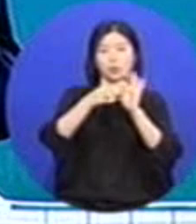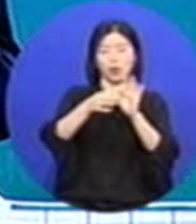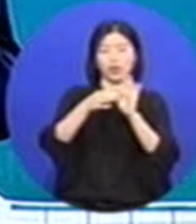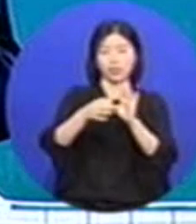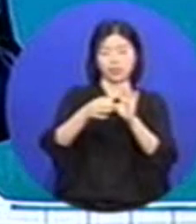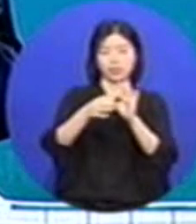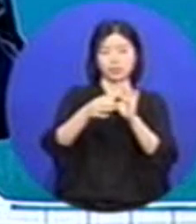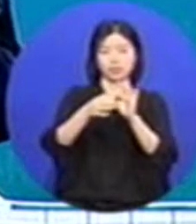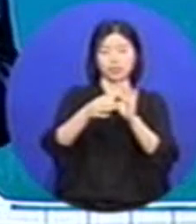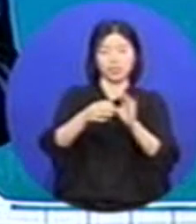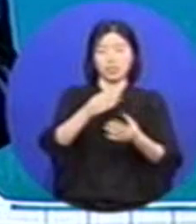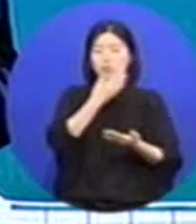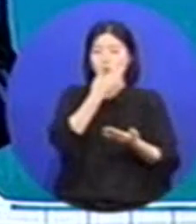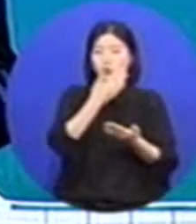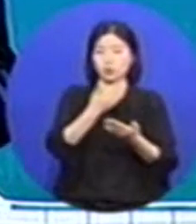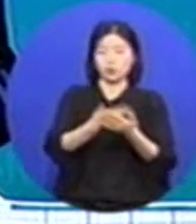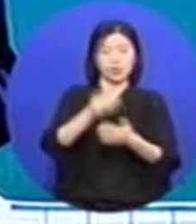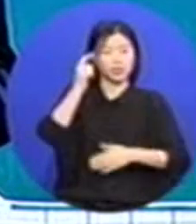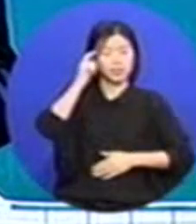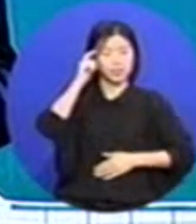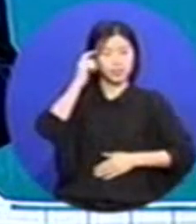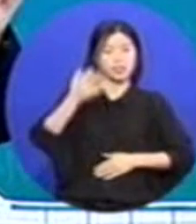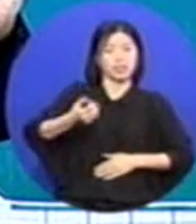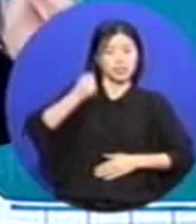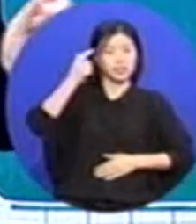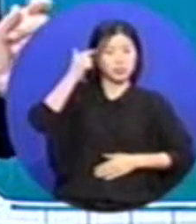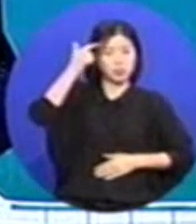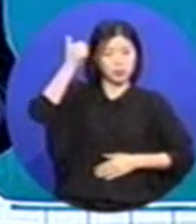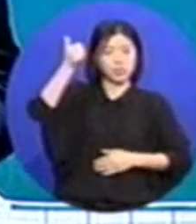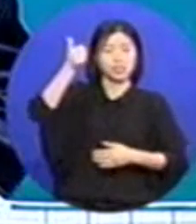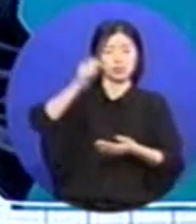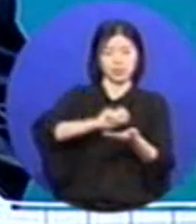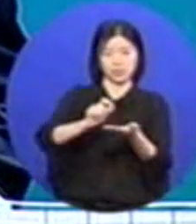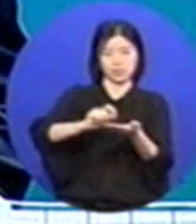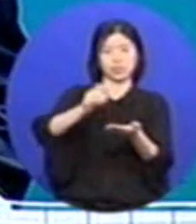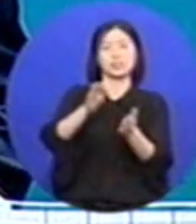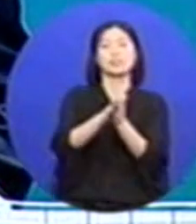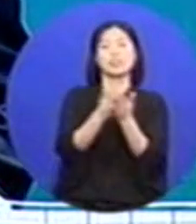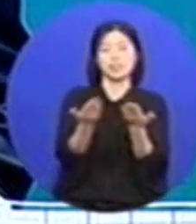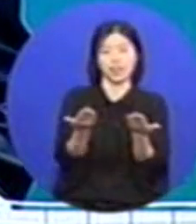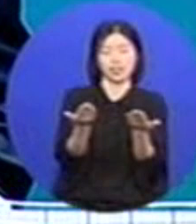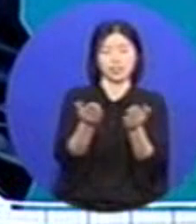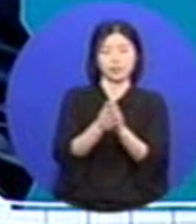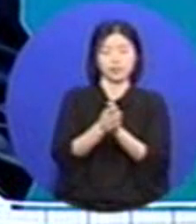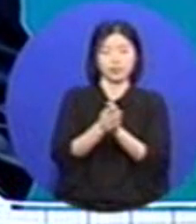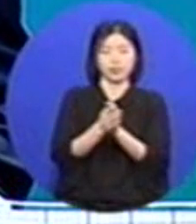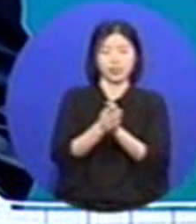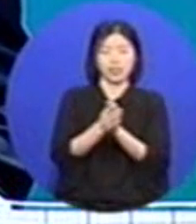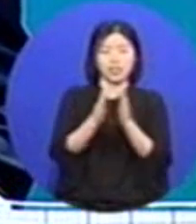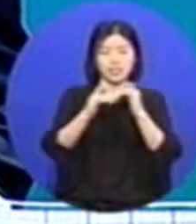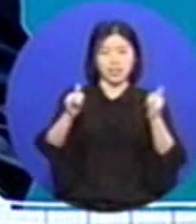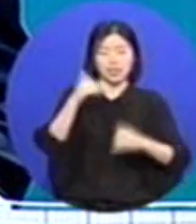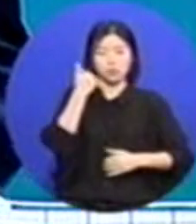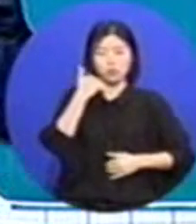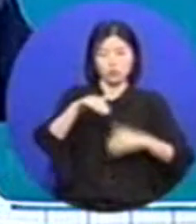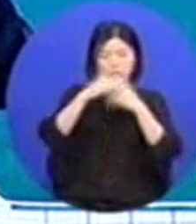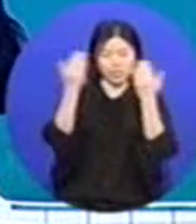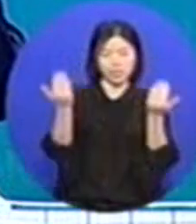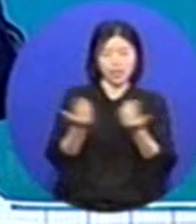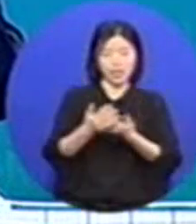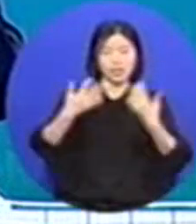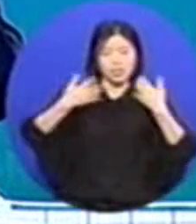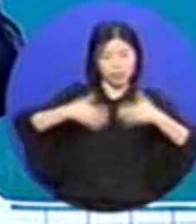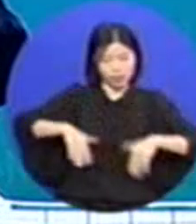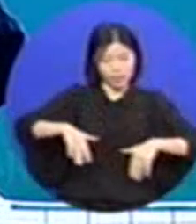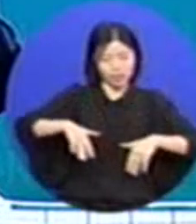아예 종료하게 생각하시는 목사님 있으신 책이에요 사람은 다 누구나 연약한